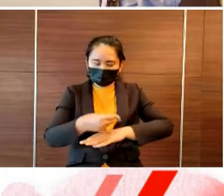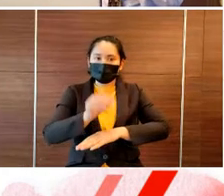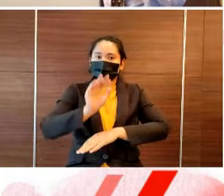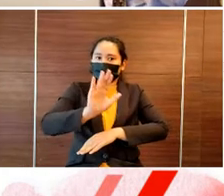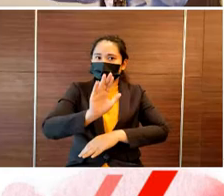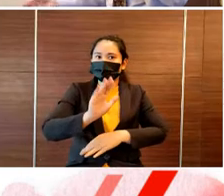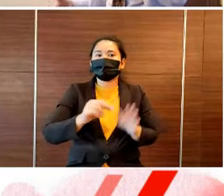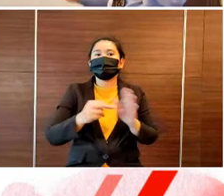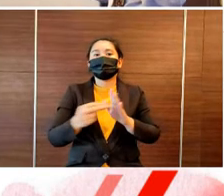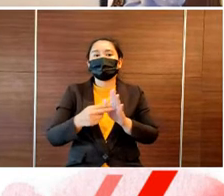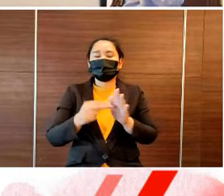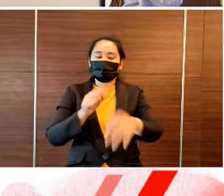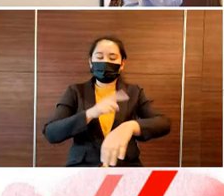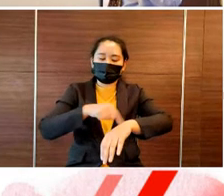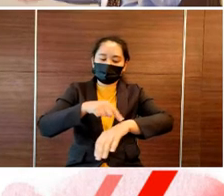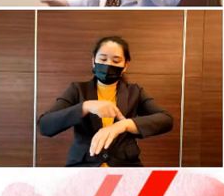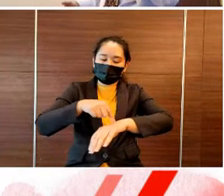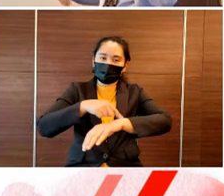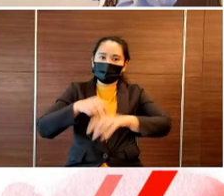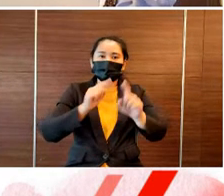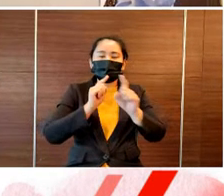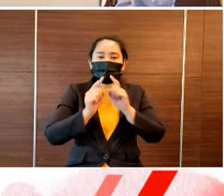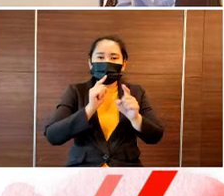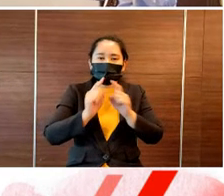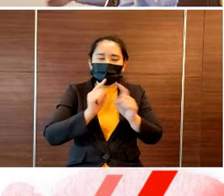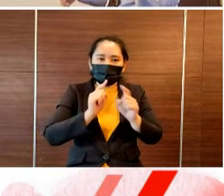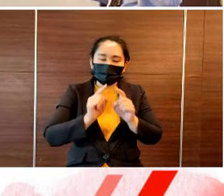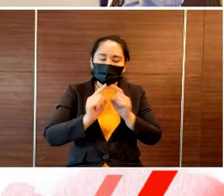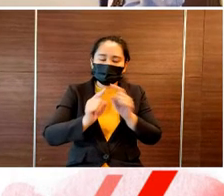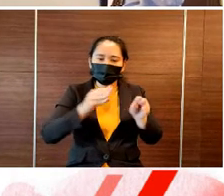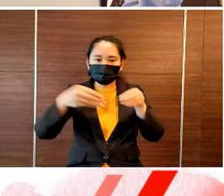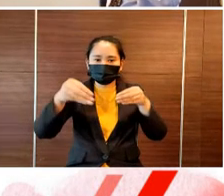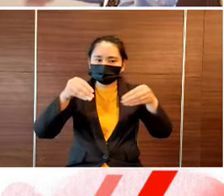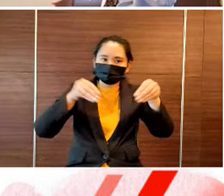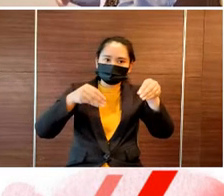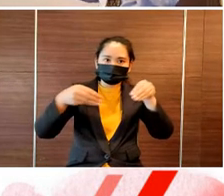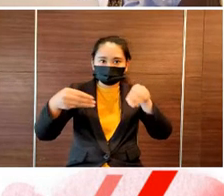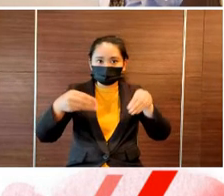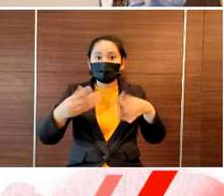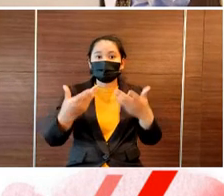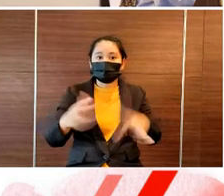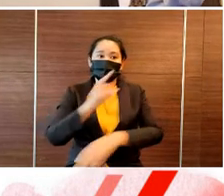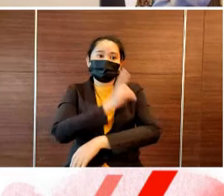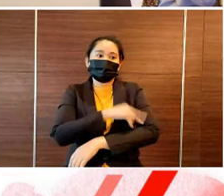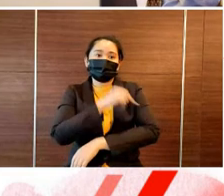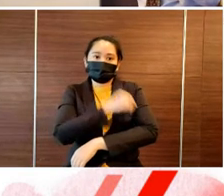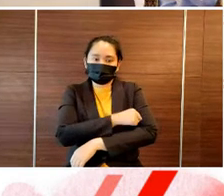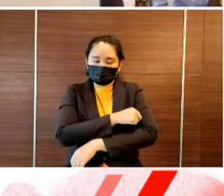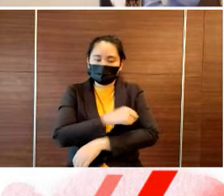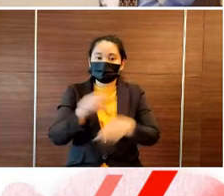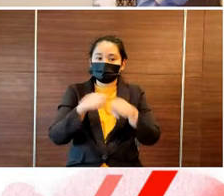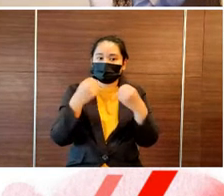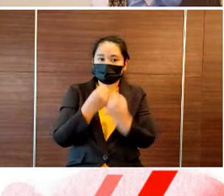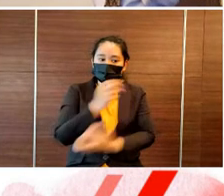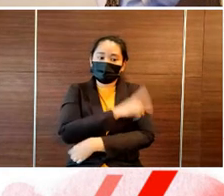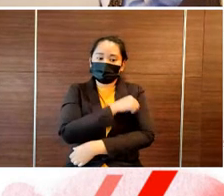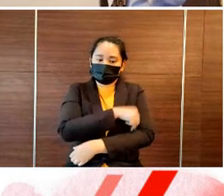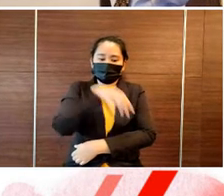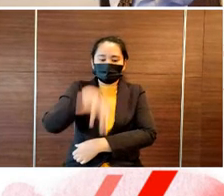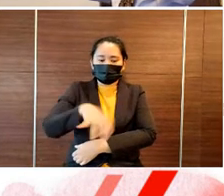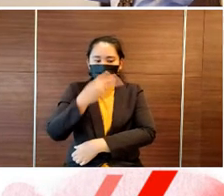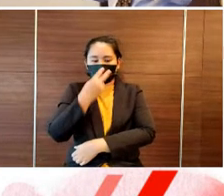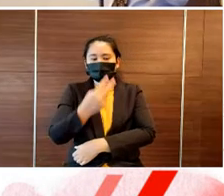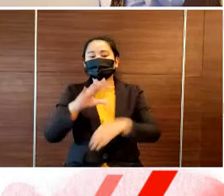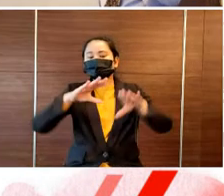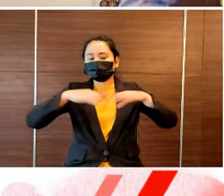ราใช้เวลาคุยนะครับนะบีบนวดนะครับจนทั้งแพทยสภาต่างๆเหล่านี้นะครับยอมบอกว่าโอเคท